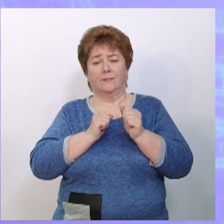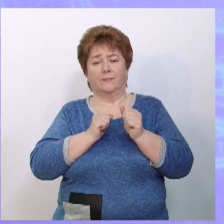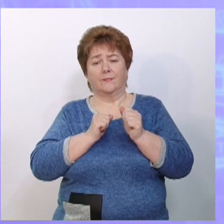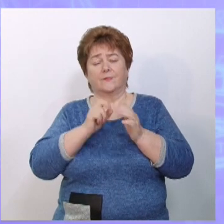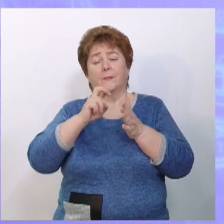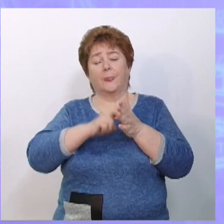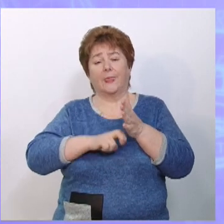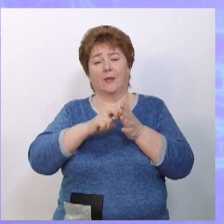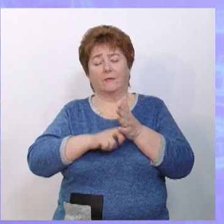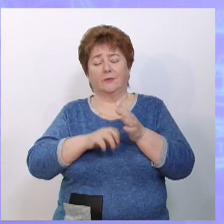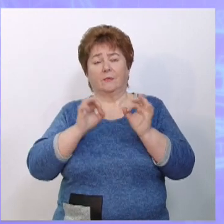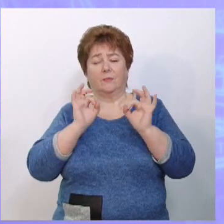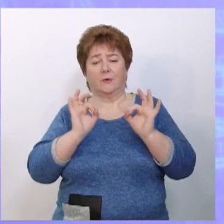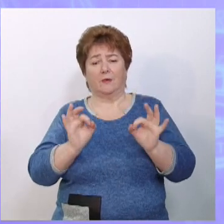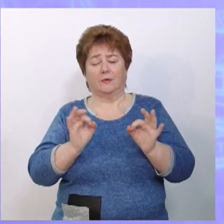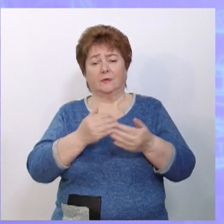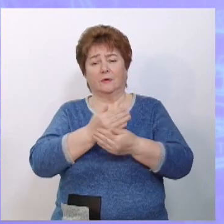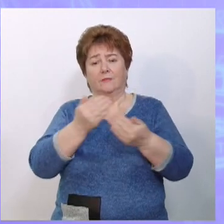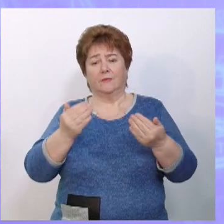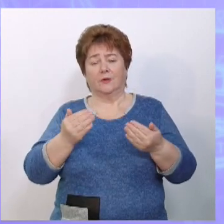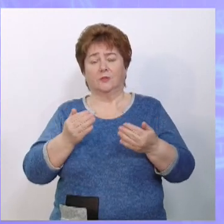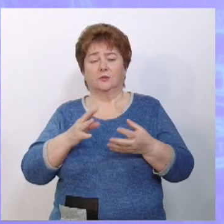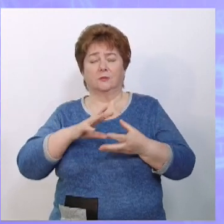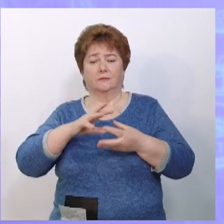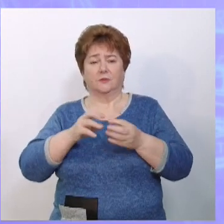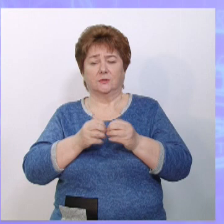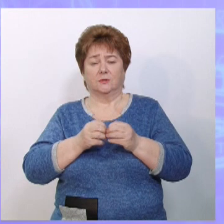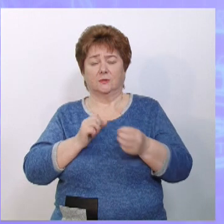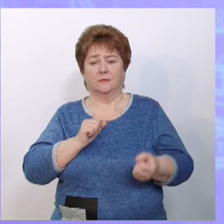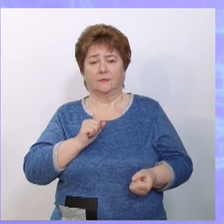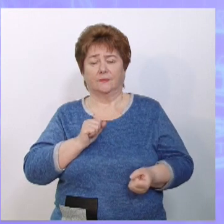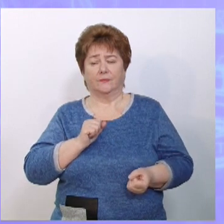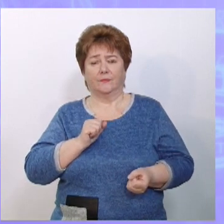6. Проверим правильность ваших вычислений.